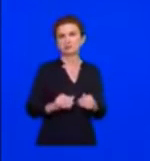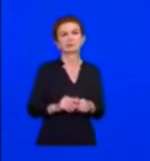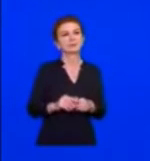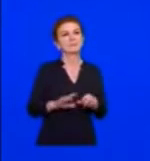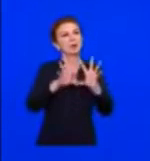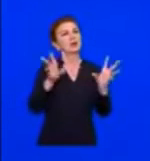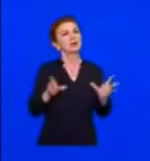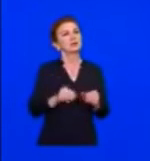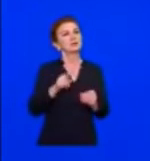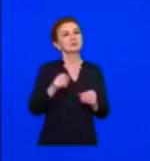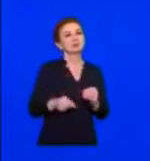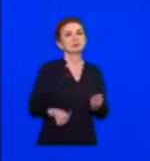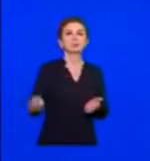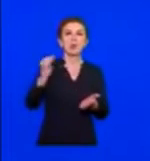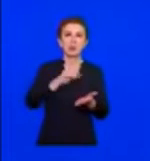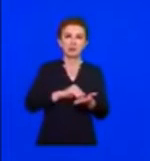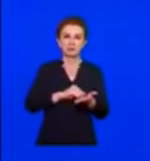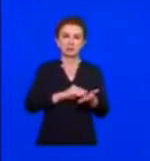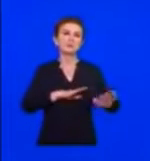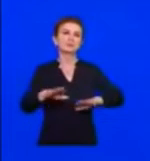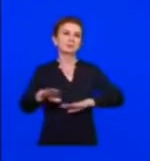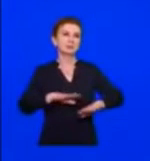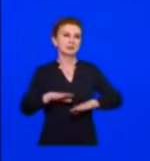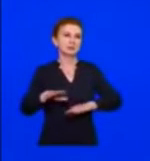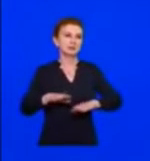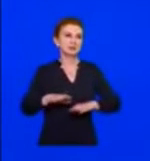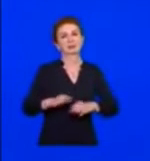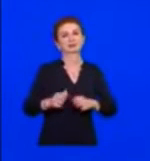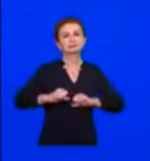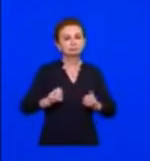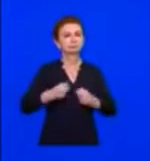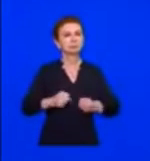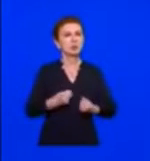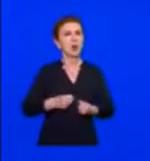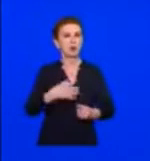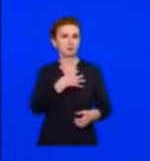te dodatkowe miejsca prowadzenia działalności gospodarczej,